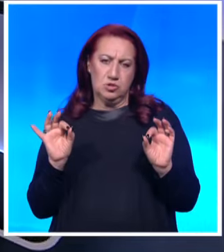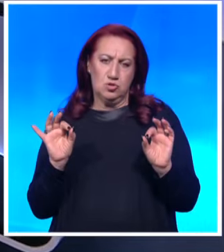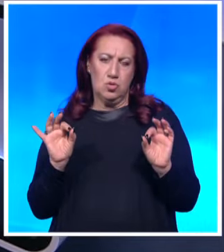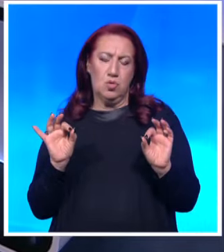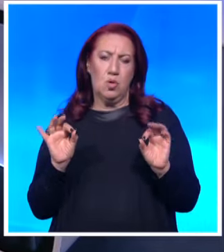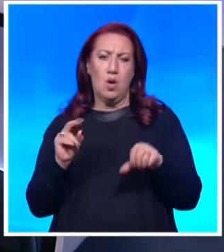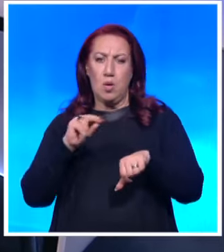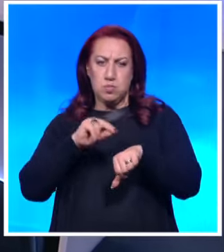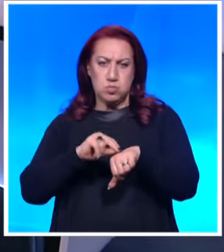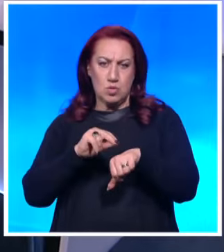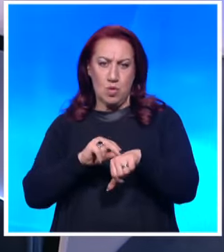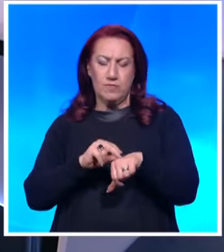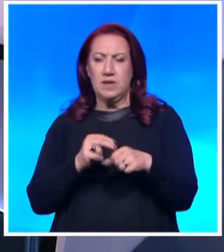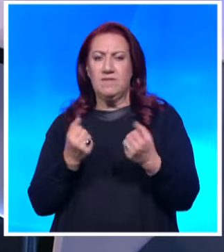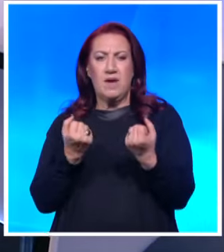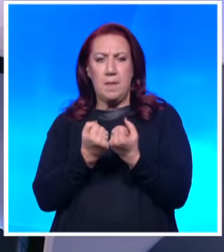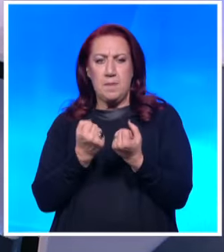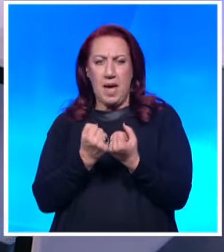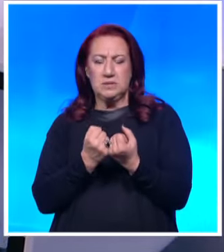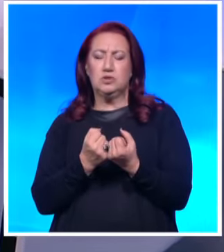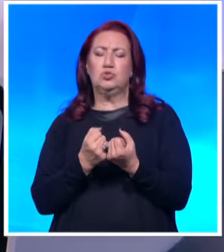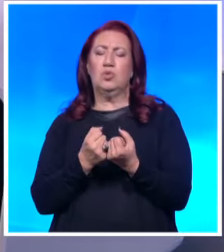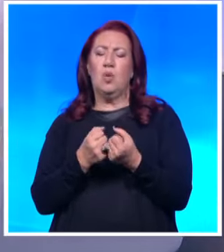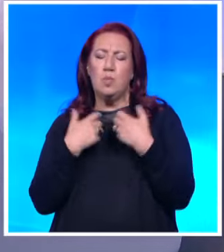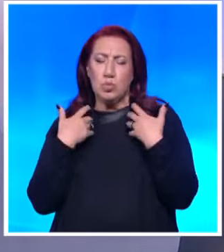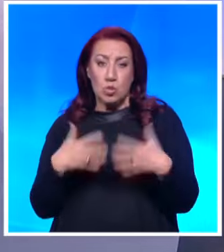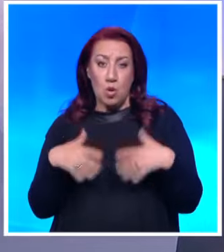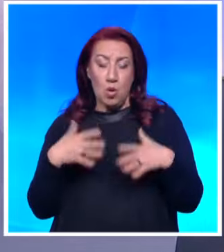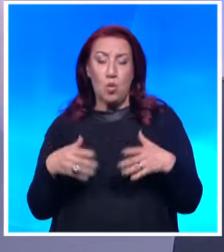което има много висока концентрация на пътно-транспортни